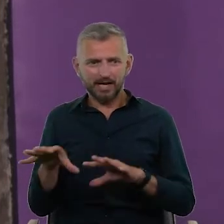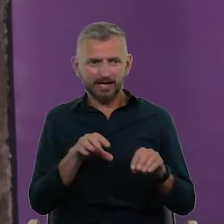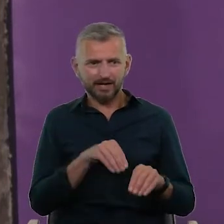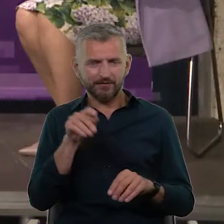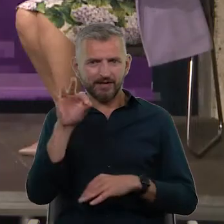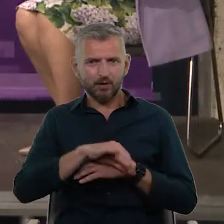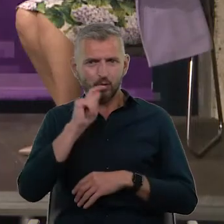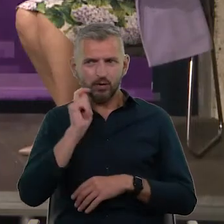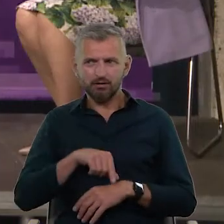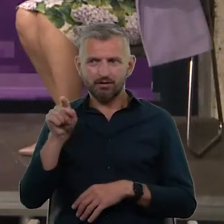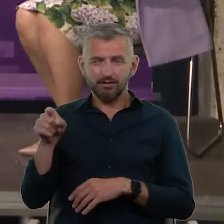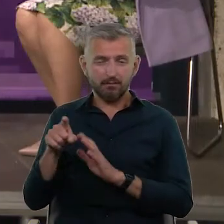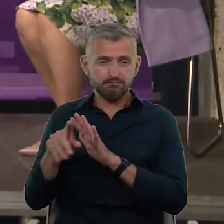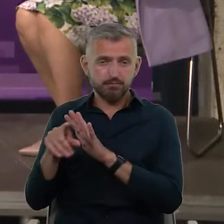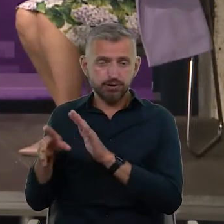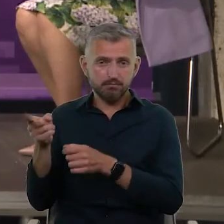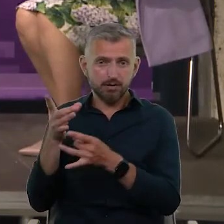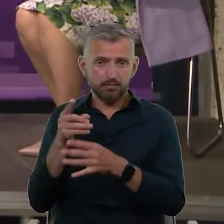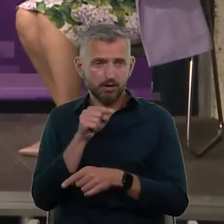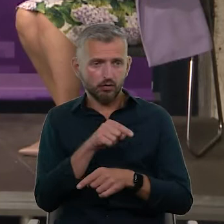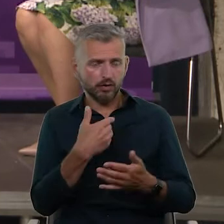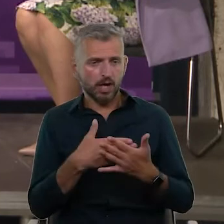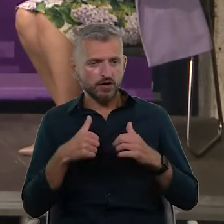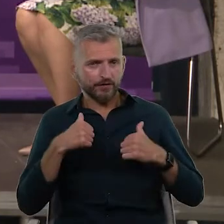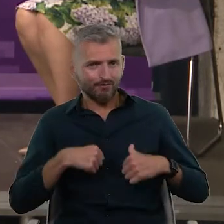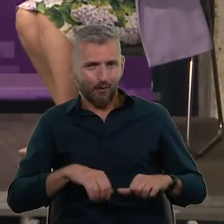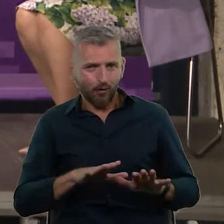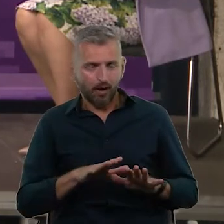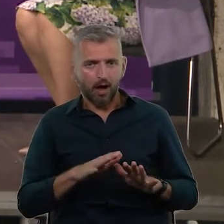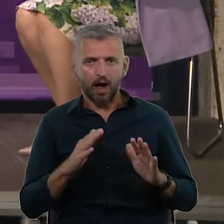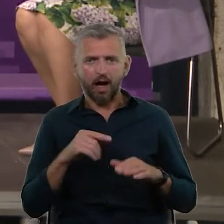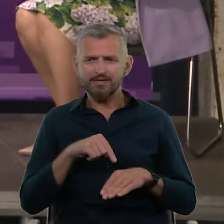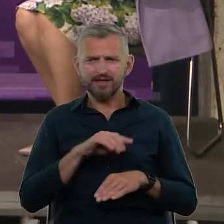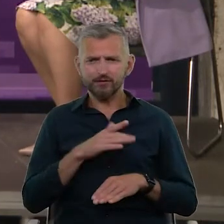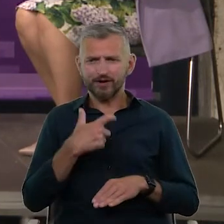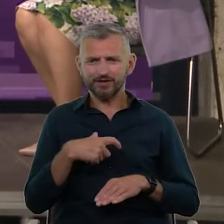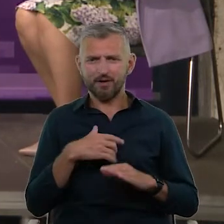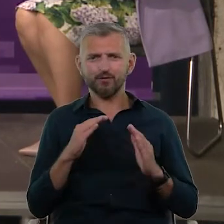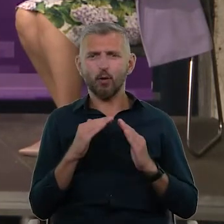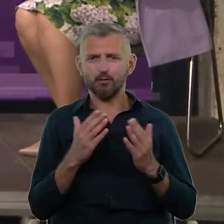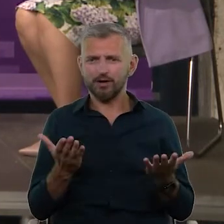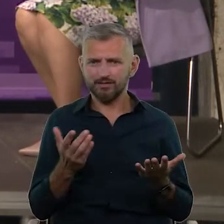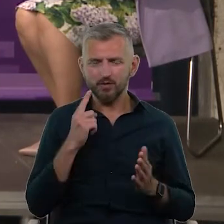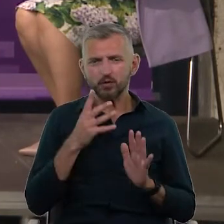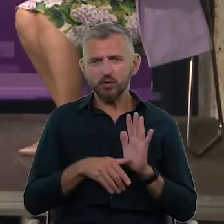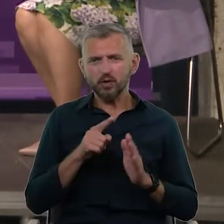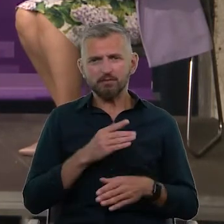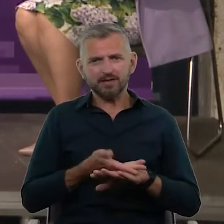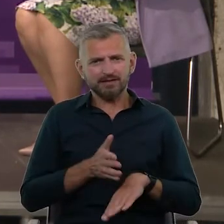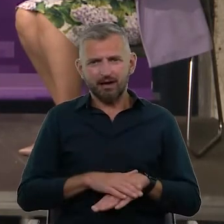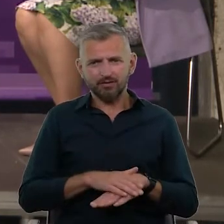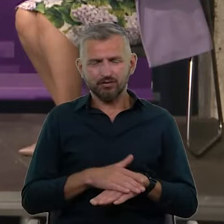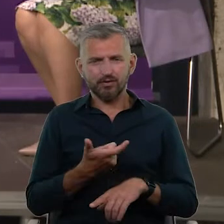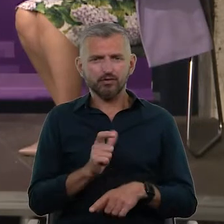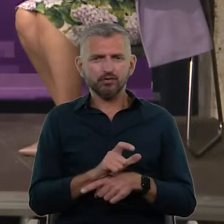Україну, там їх бомбили, тут вони наче в спокої, але вони себе вдома якось не відчувають. Їм, ну, зрозуміло, їм складно, по-перше,